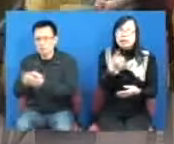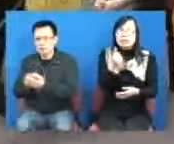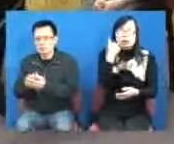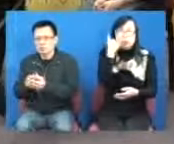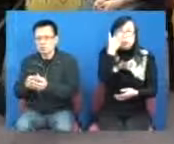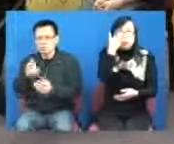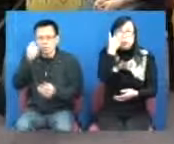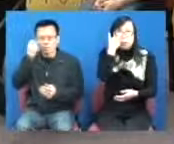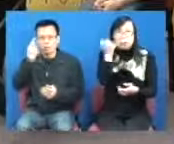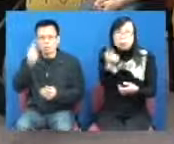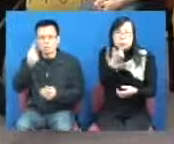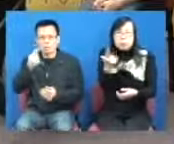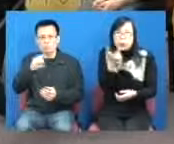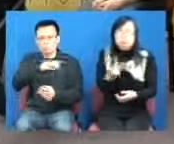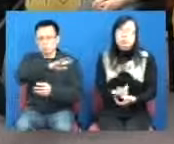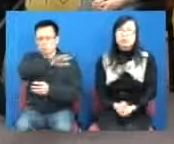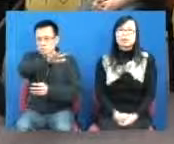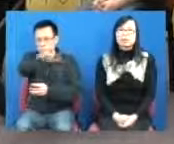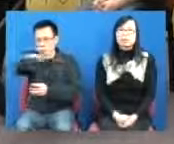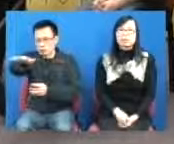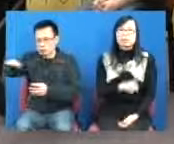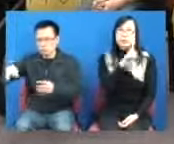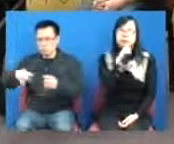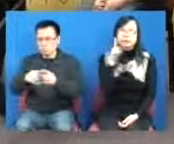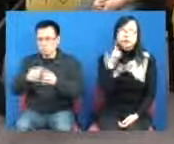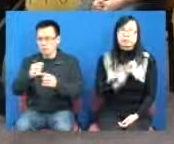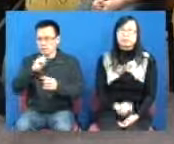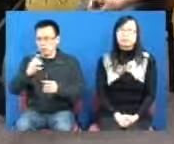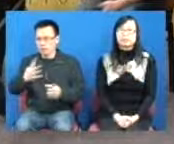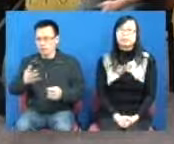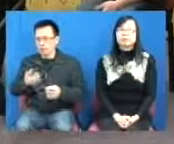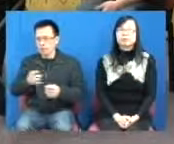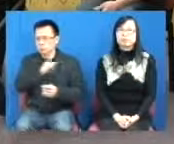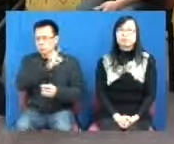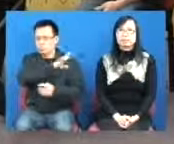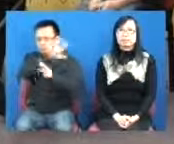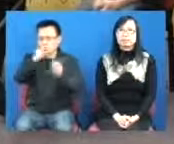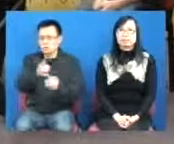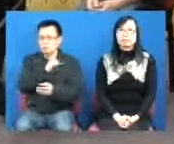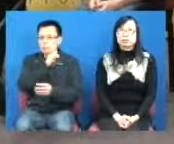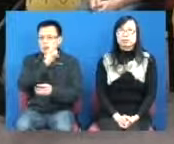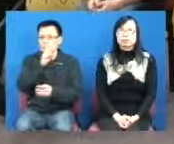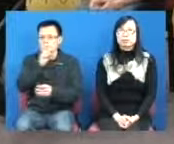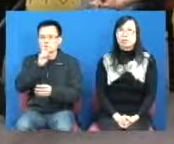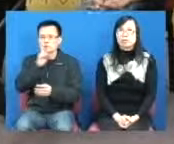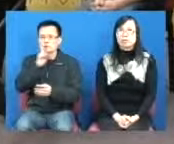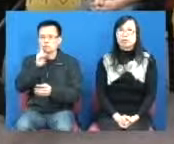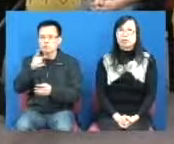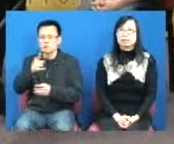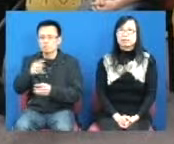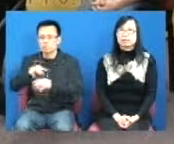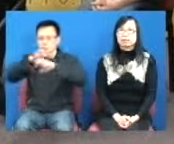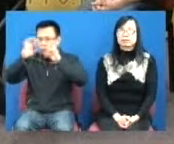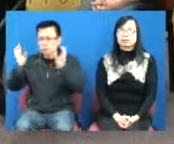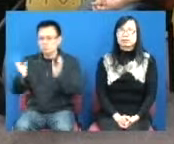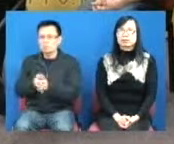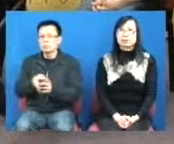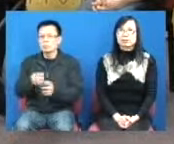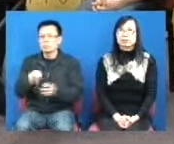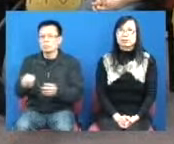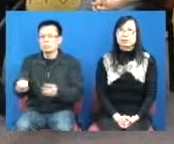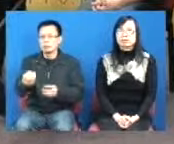突然間可能會些反應給你全靜了又或者可能會一起反過來即